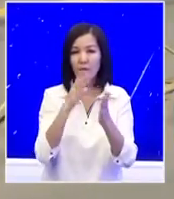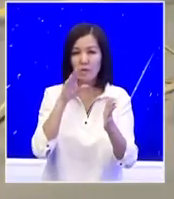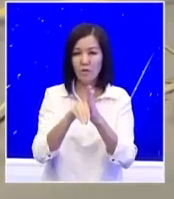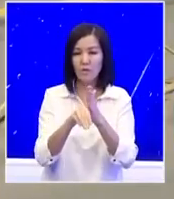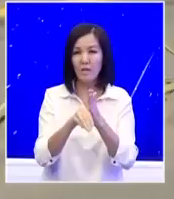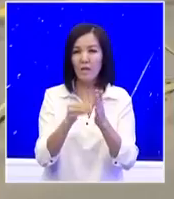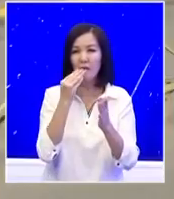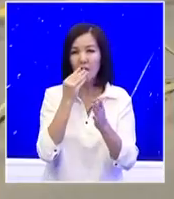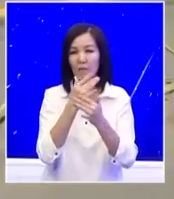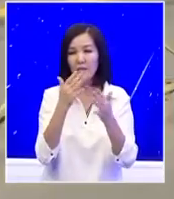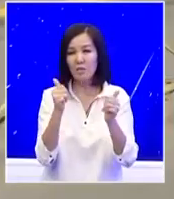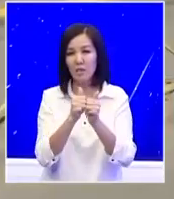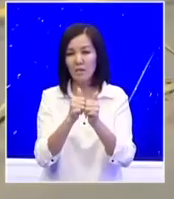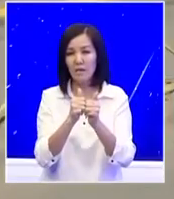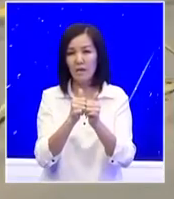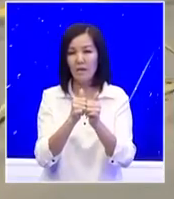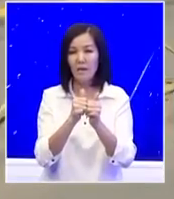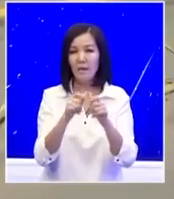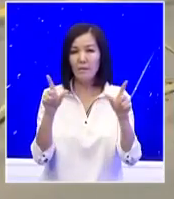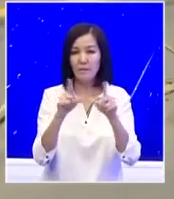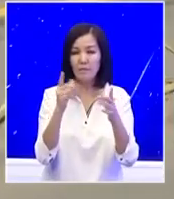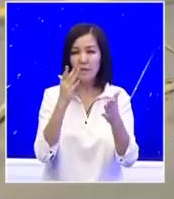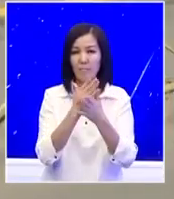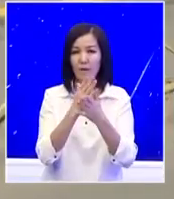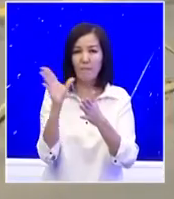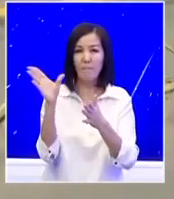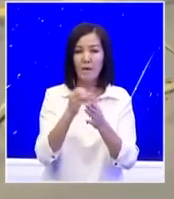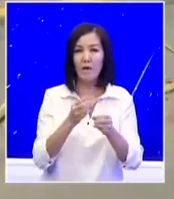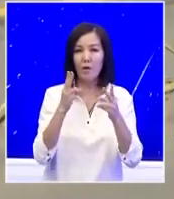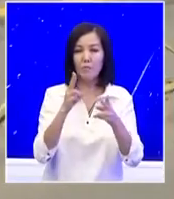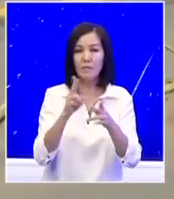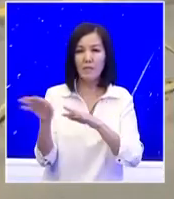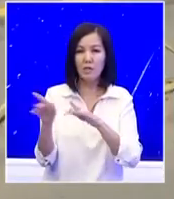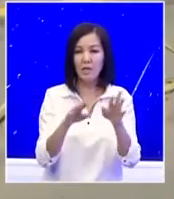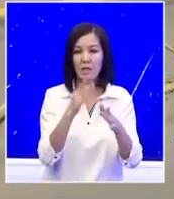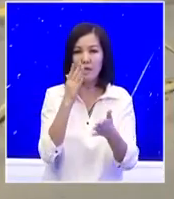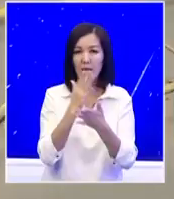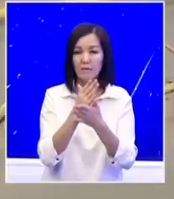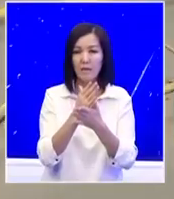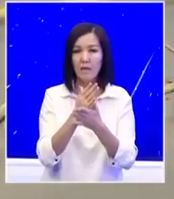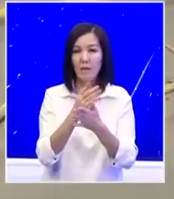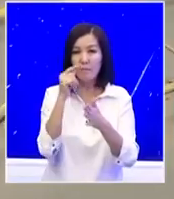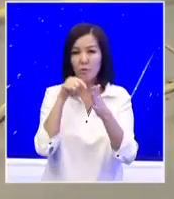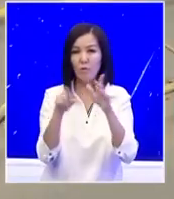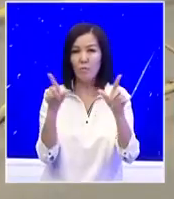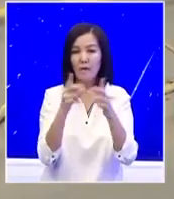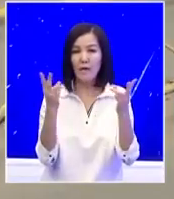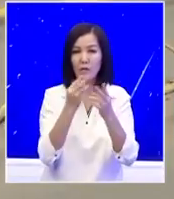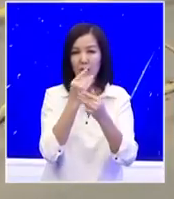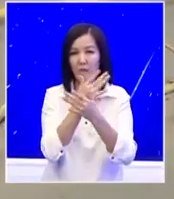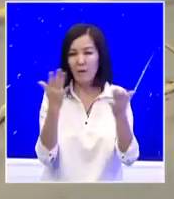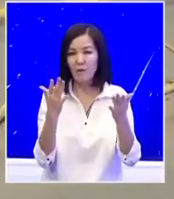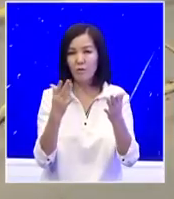түлікке келсек, жанымызда Сабыржан дүкені бар. Онда да барлық қауіпсіздік шаралары қарастырылған. Біз сол жерден қажетті